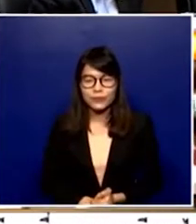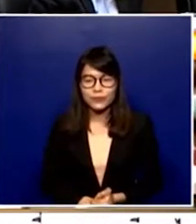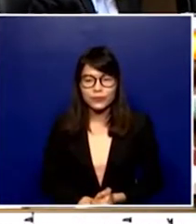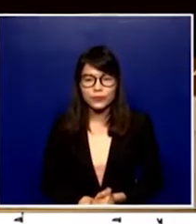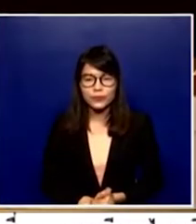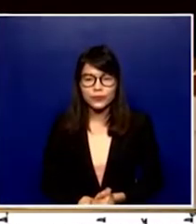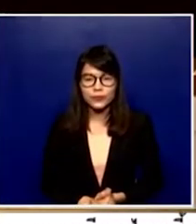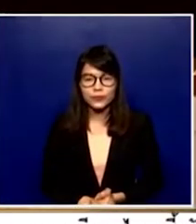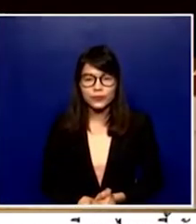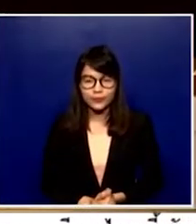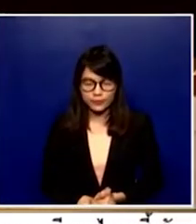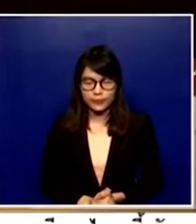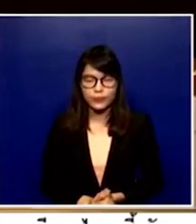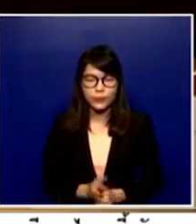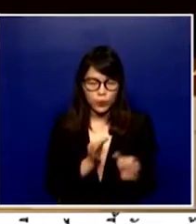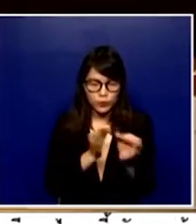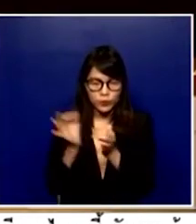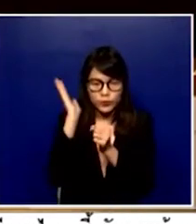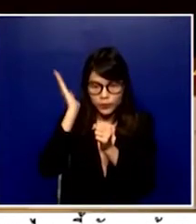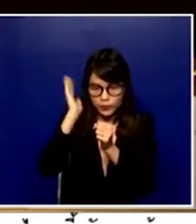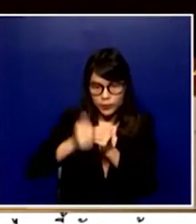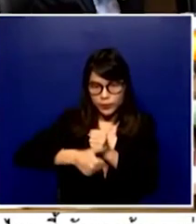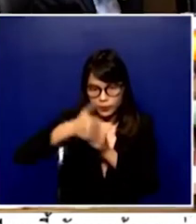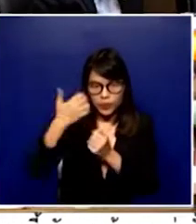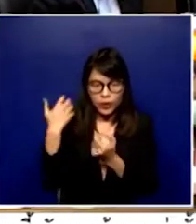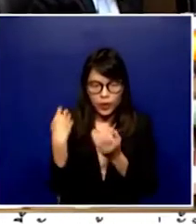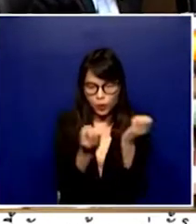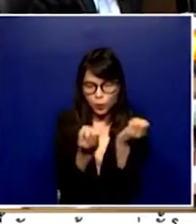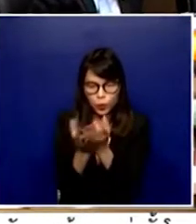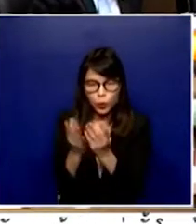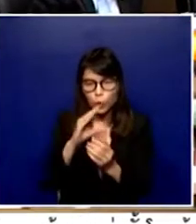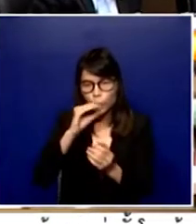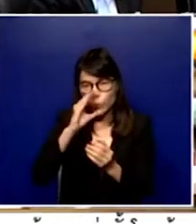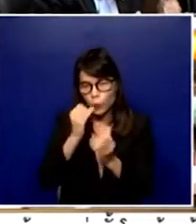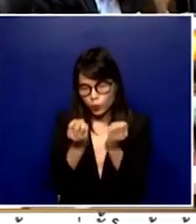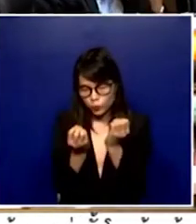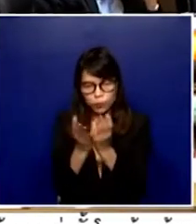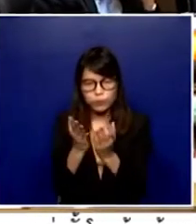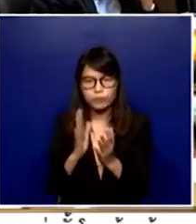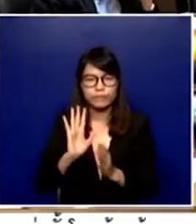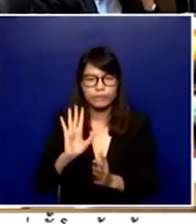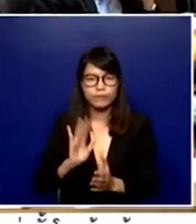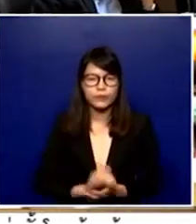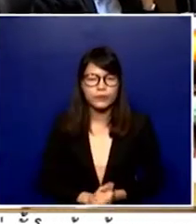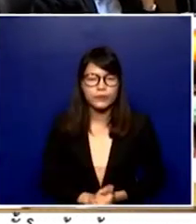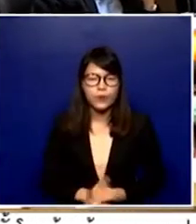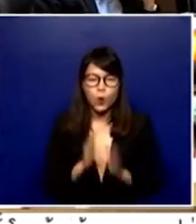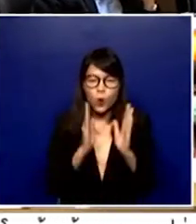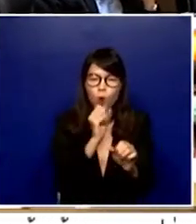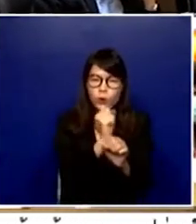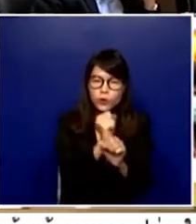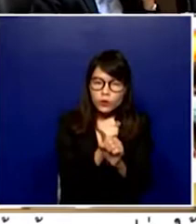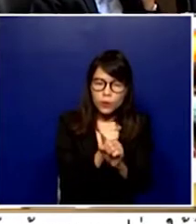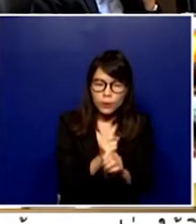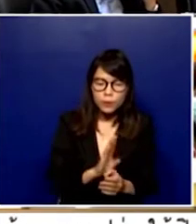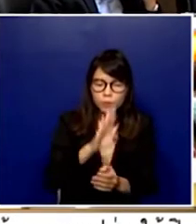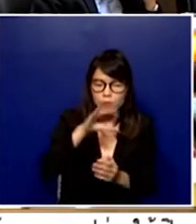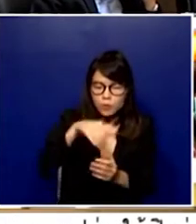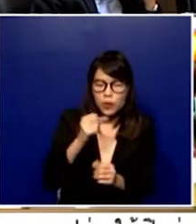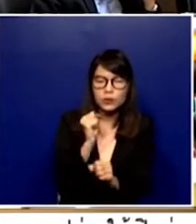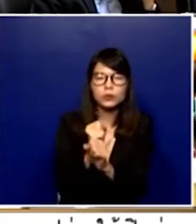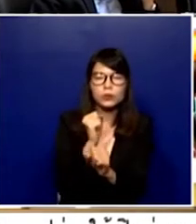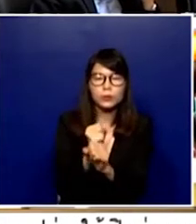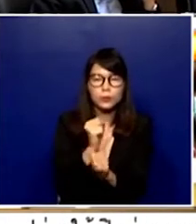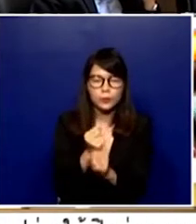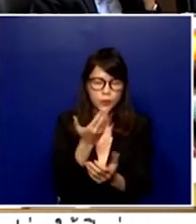ได้ครั แตอยาเสียสีนะครับลูจ้างบริษัทที่